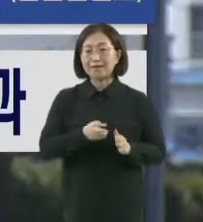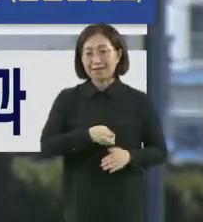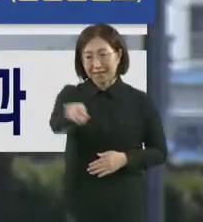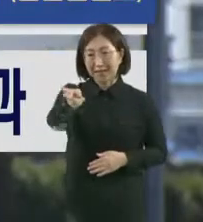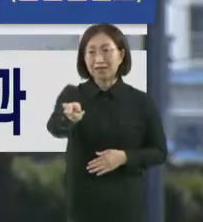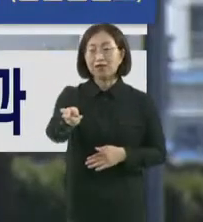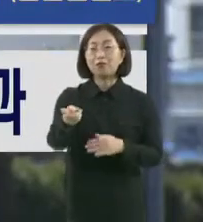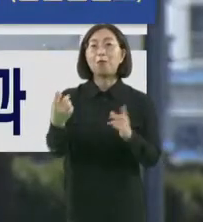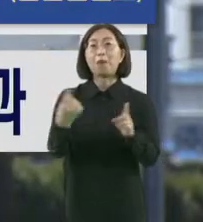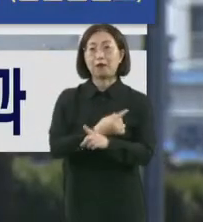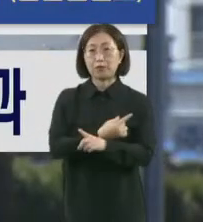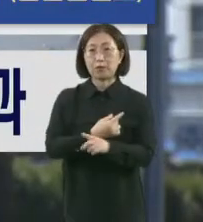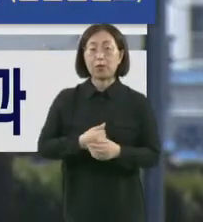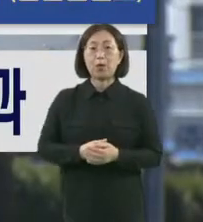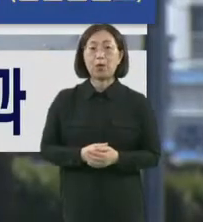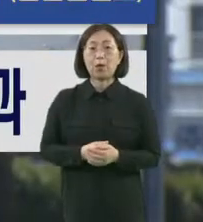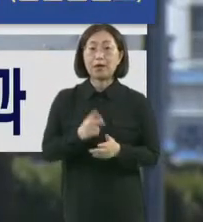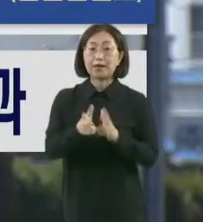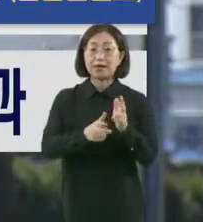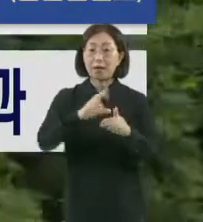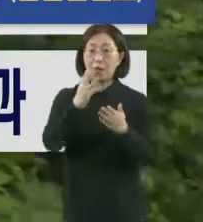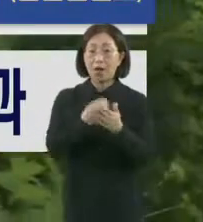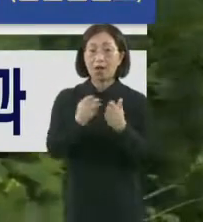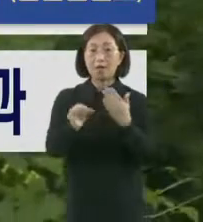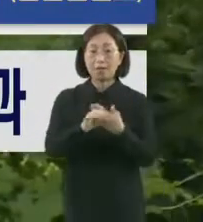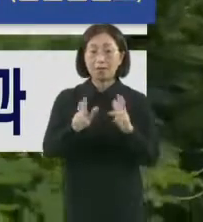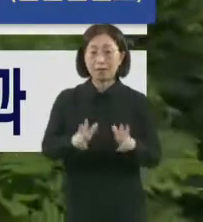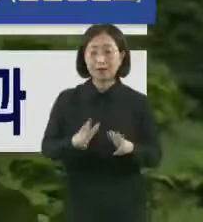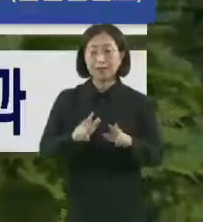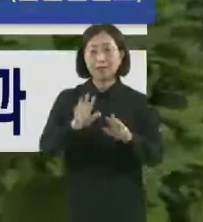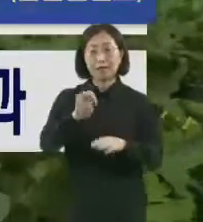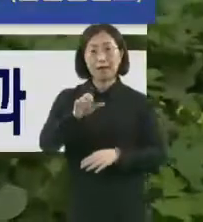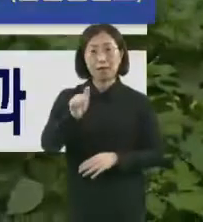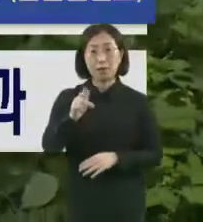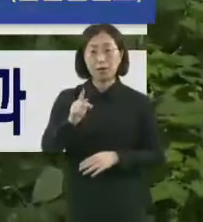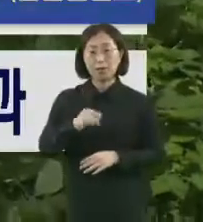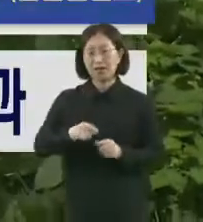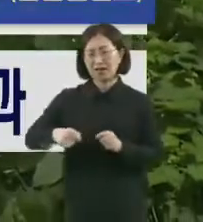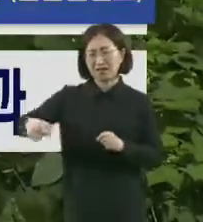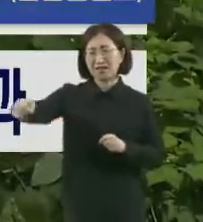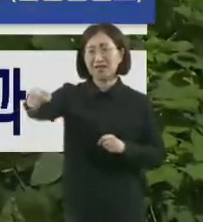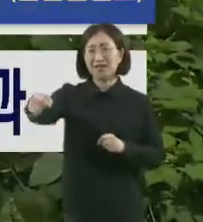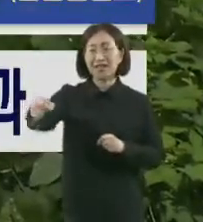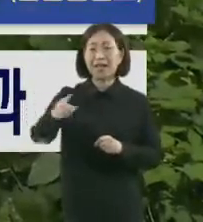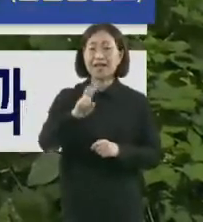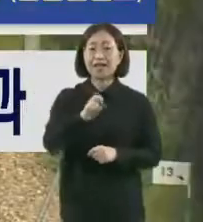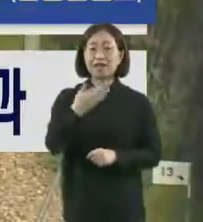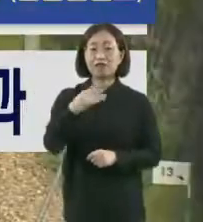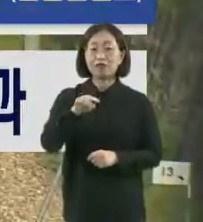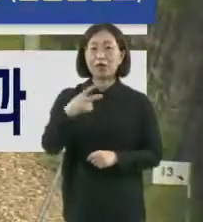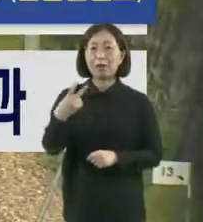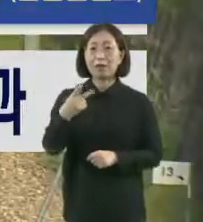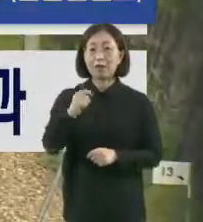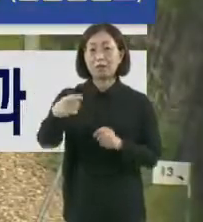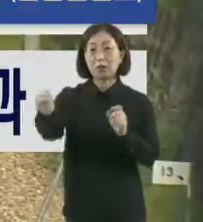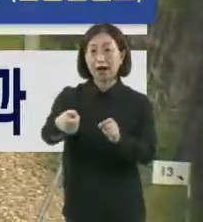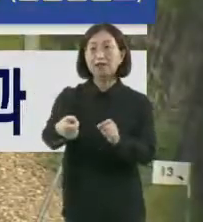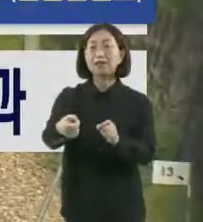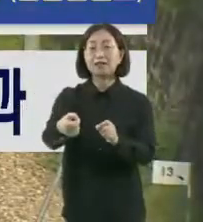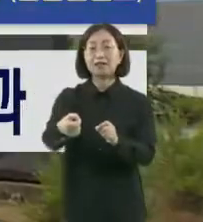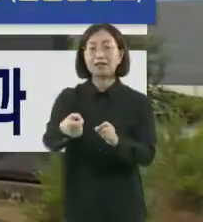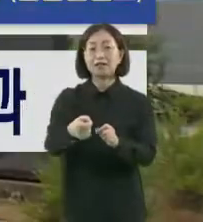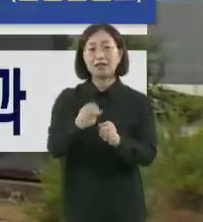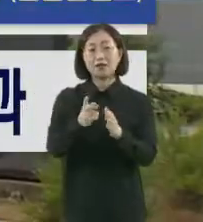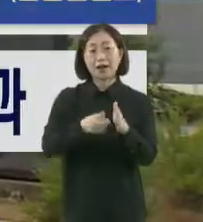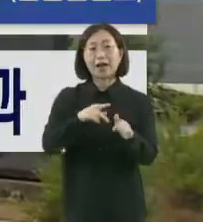선형, 개량하는 것으로 이 사업이 완료되면 현재 45km 구간이 29.2km로 줄고